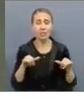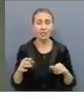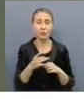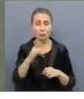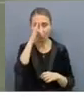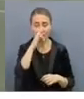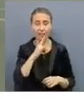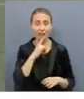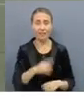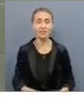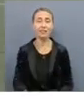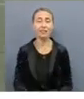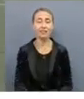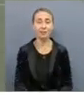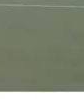Казахстан.